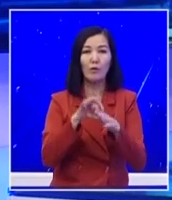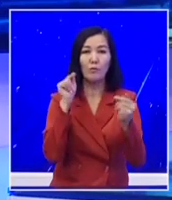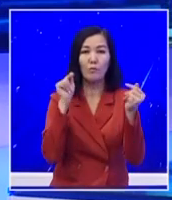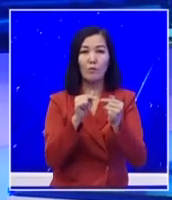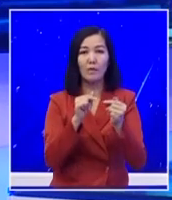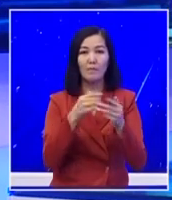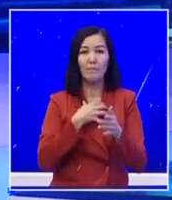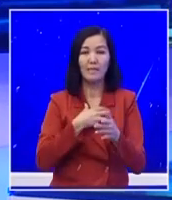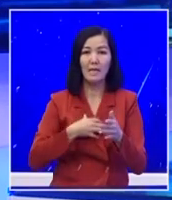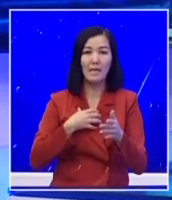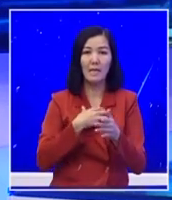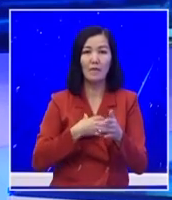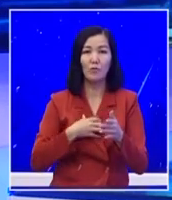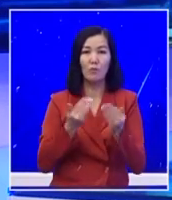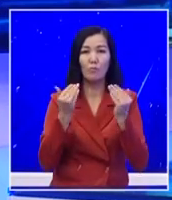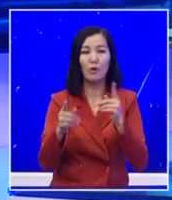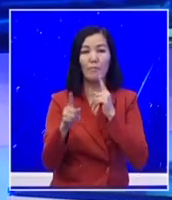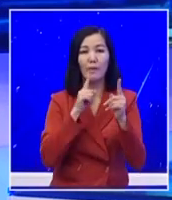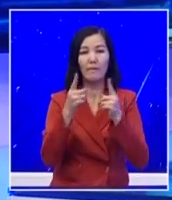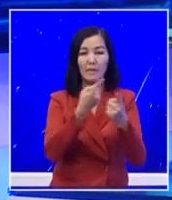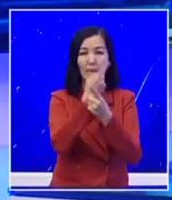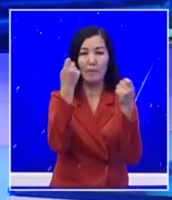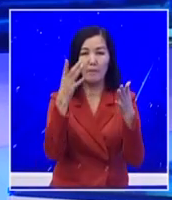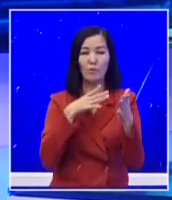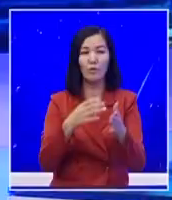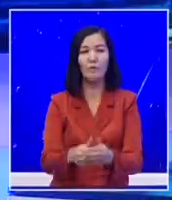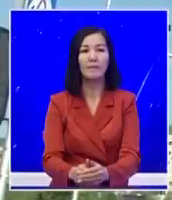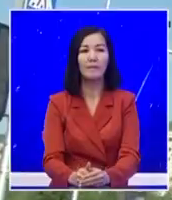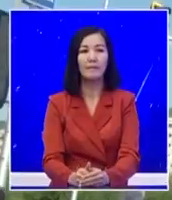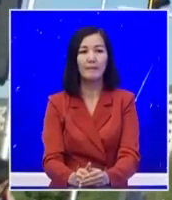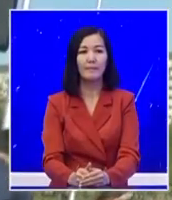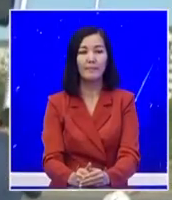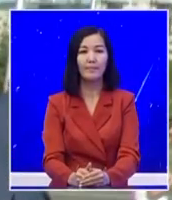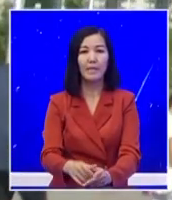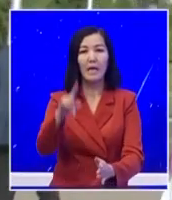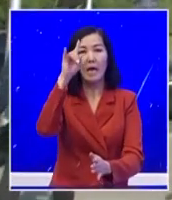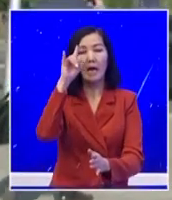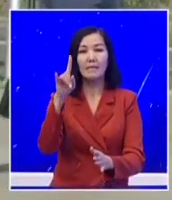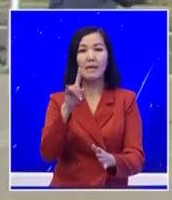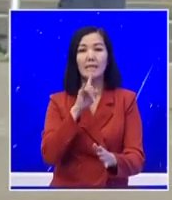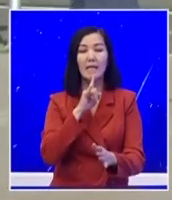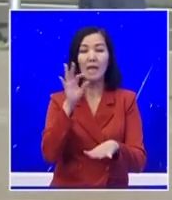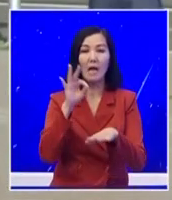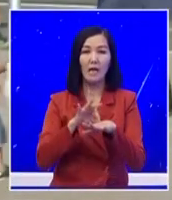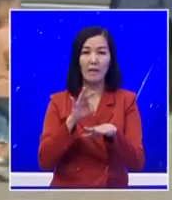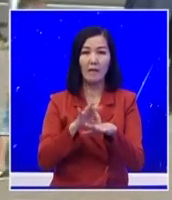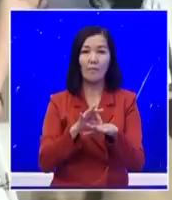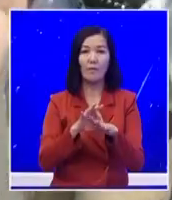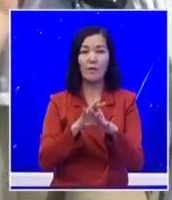күрестегі өзекті мәселелер туралы болған брифингте мәлім болды. Елімізде коронавируспен ауырғандардың